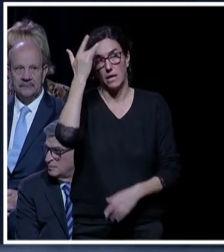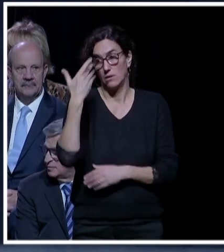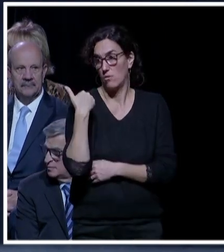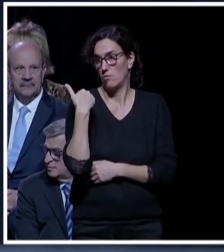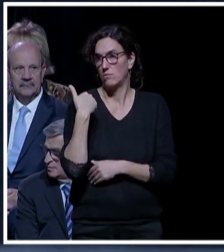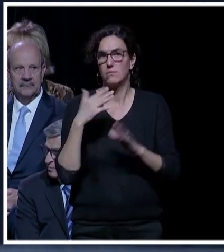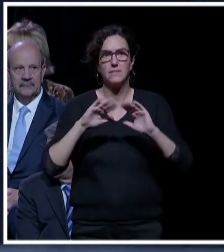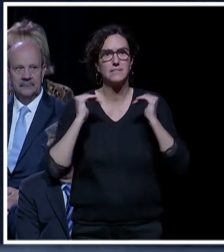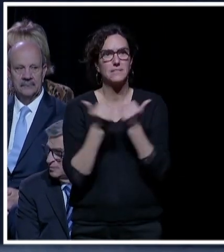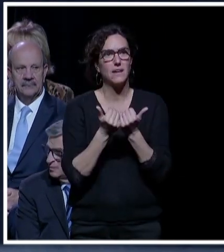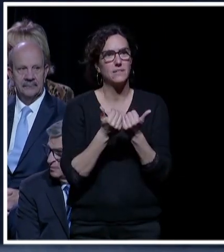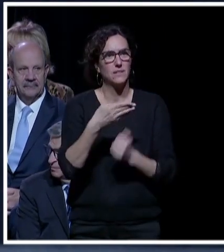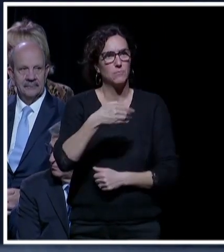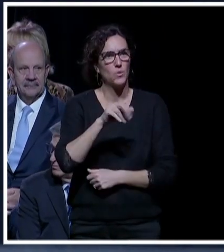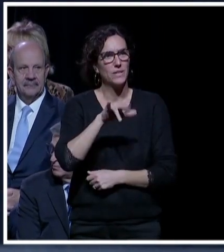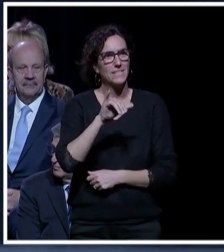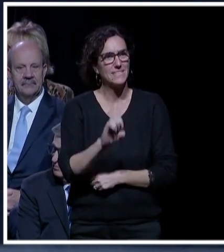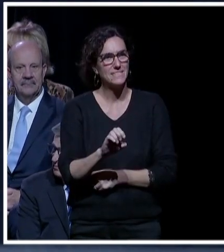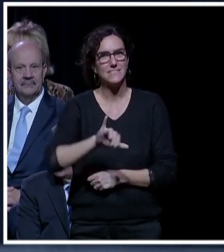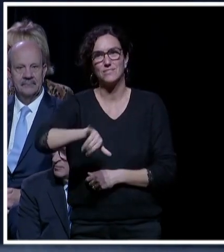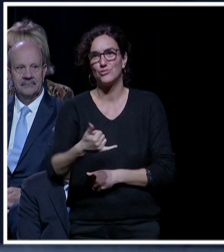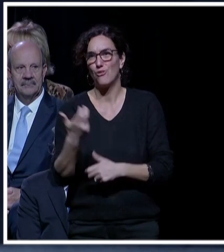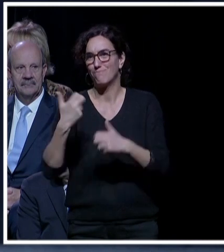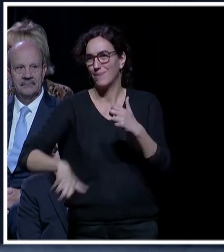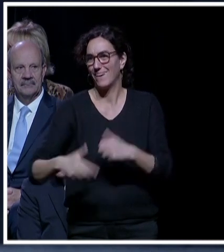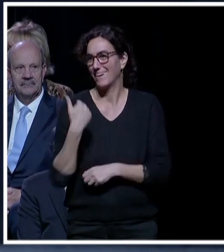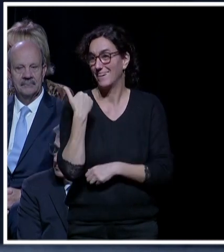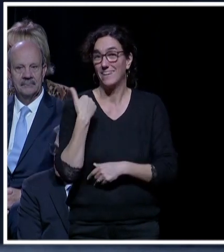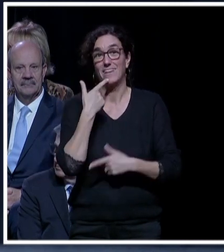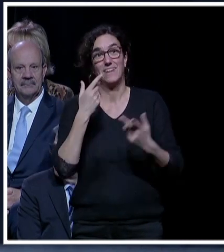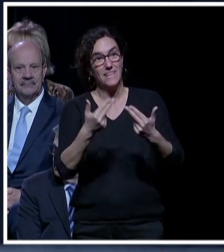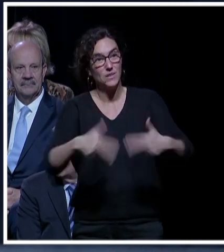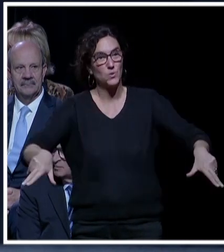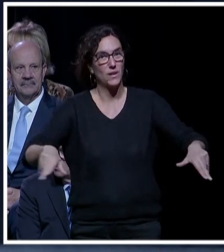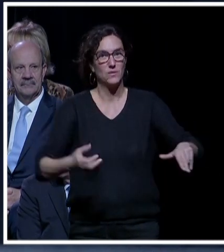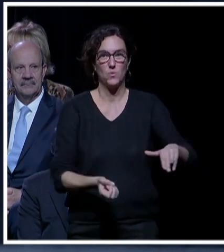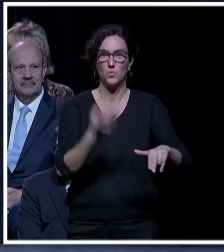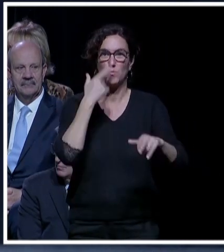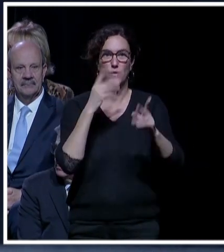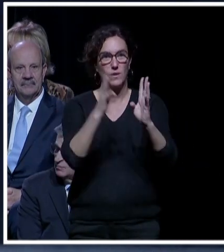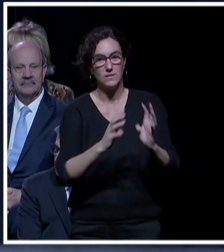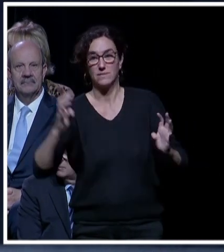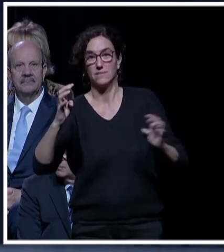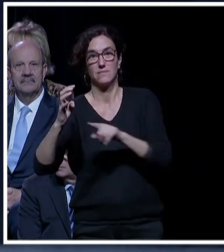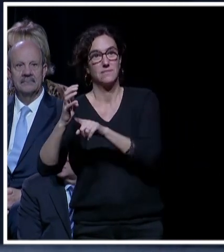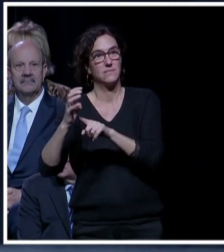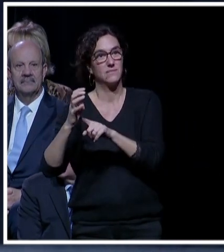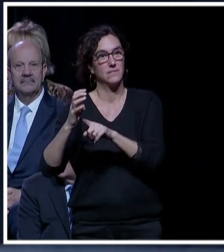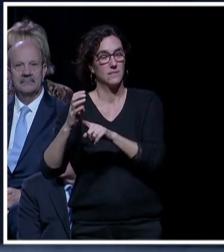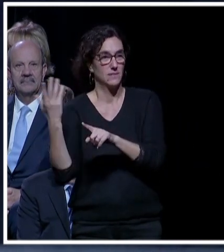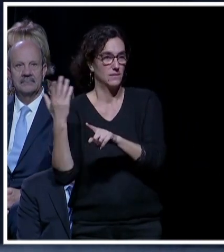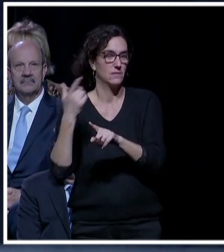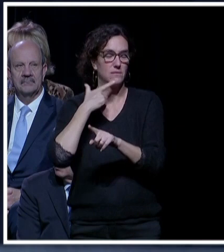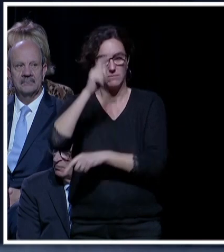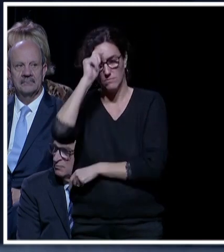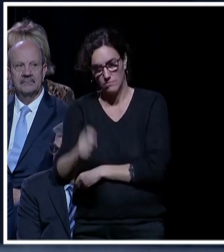Gérard, Christian et les autres sont là. Nous avons inauguré la nouvelle tribune Charles-André-Agny, en hommage à l'ancien grand dirigeant